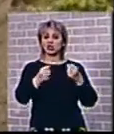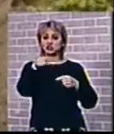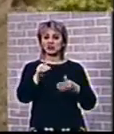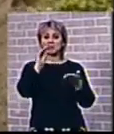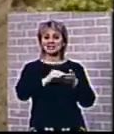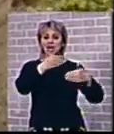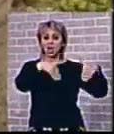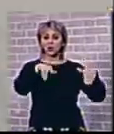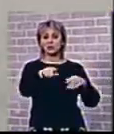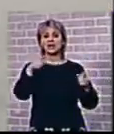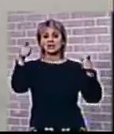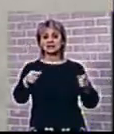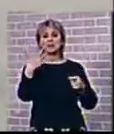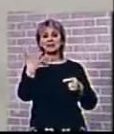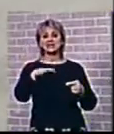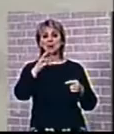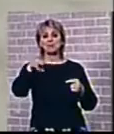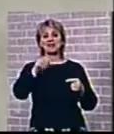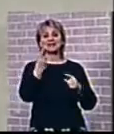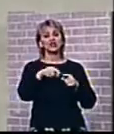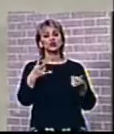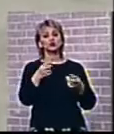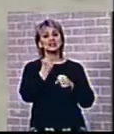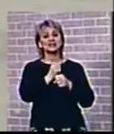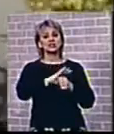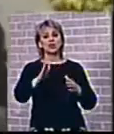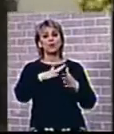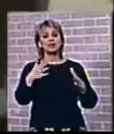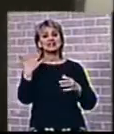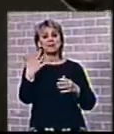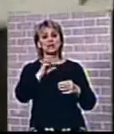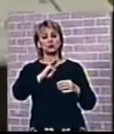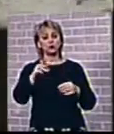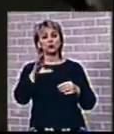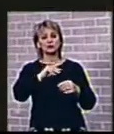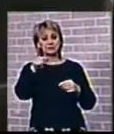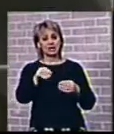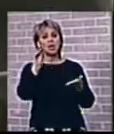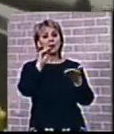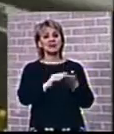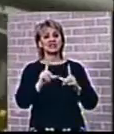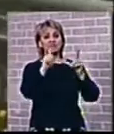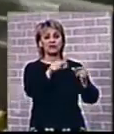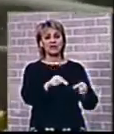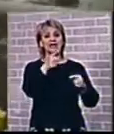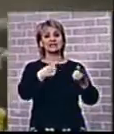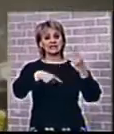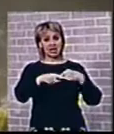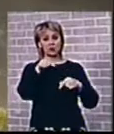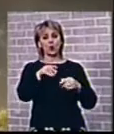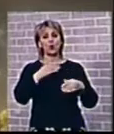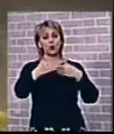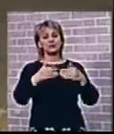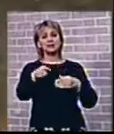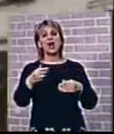в окоп. С расстояния 50 метров это нужно сделать не более чем за 5 минут. Поставить и выехать передним и задним ходом.